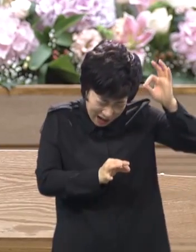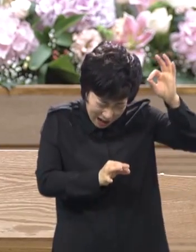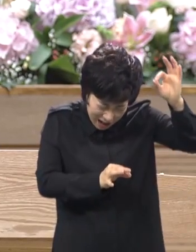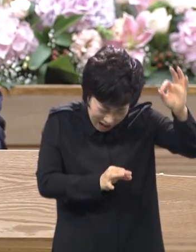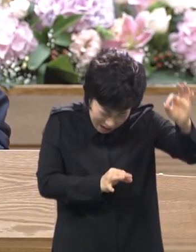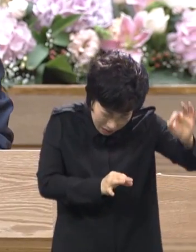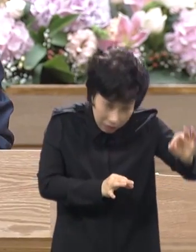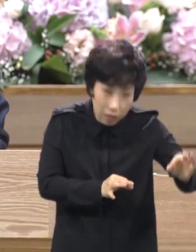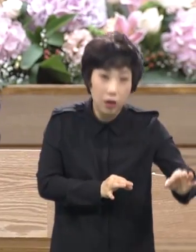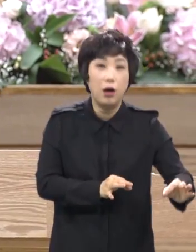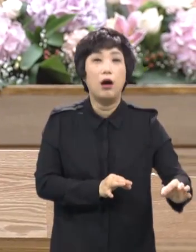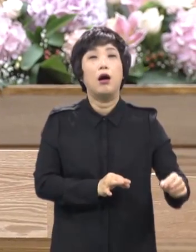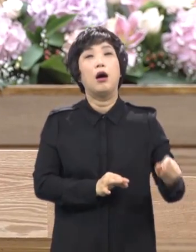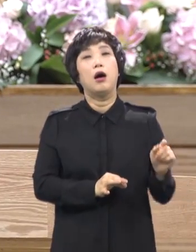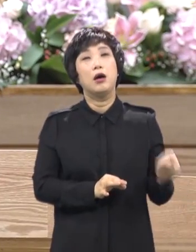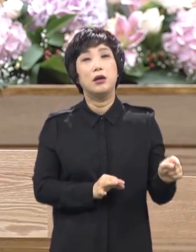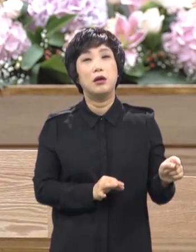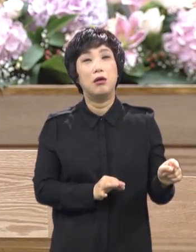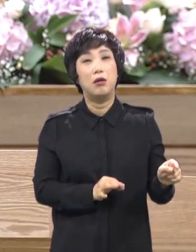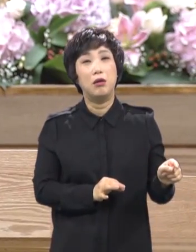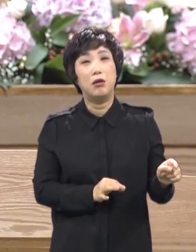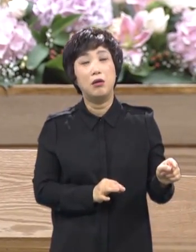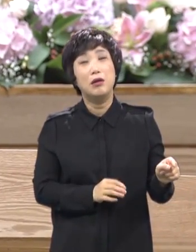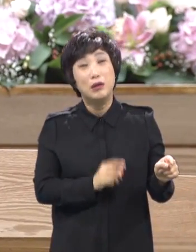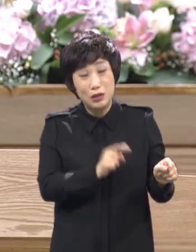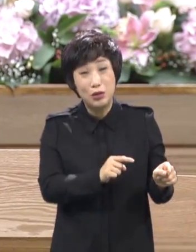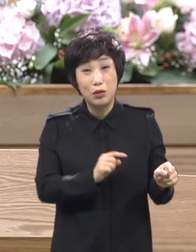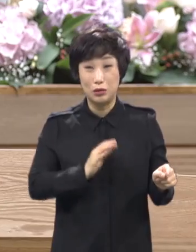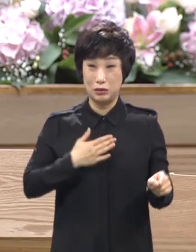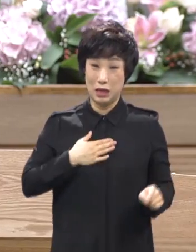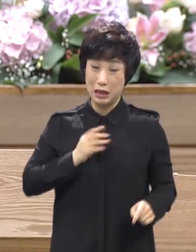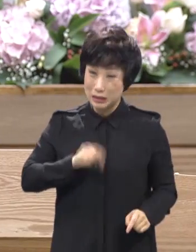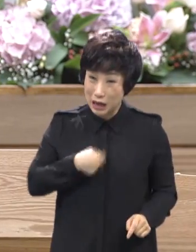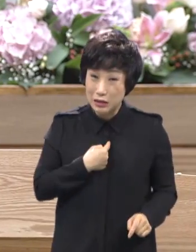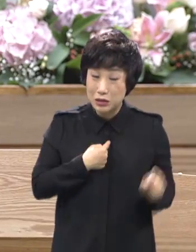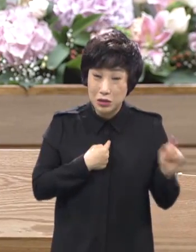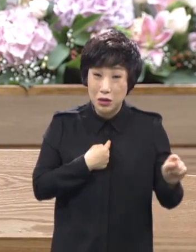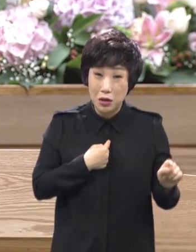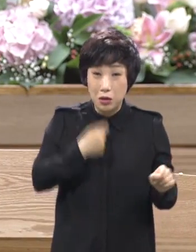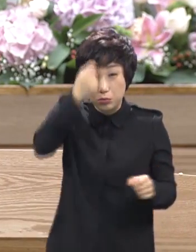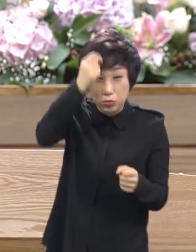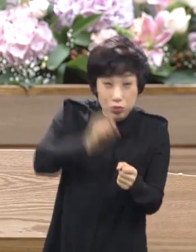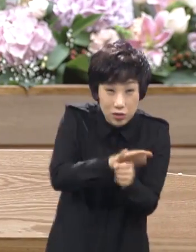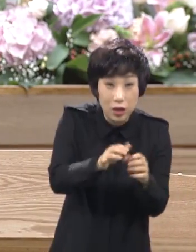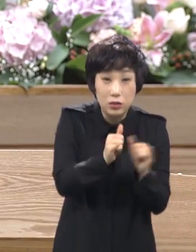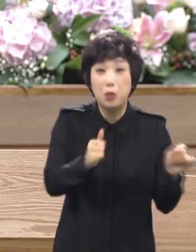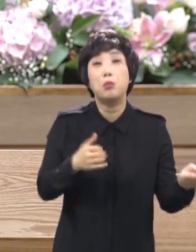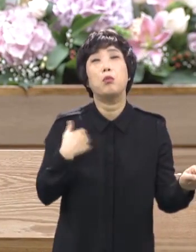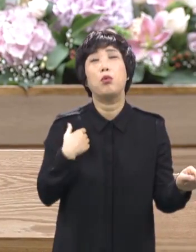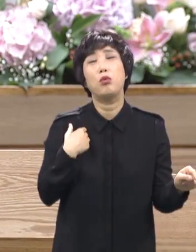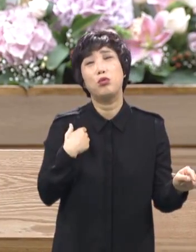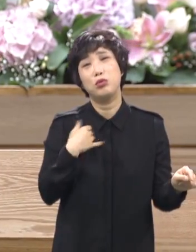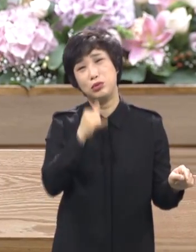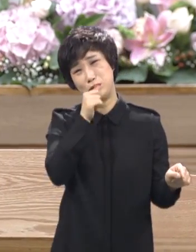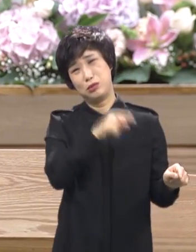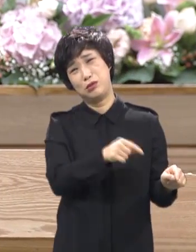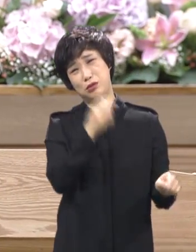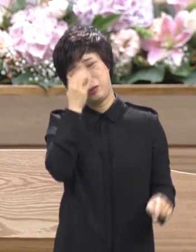영원히 고통당한다는, 자기 자신이 그렇게 불쌍한 존재임을 전혀